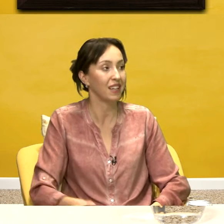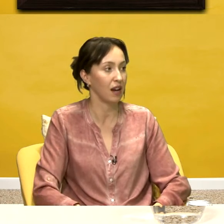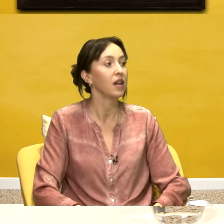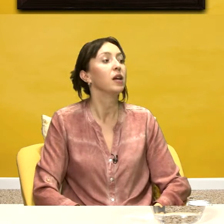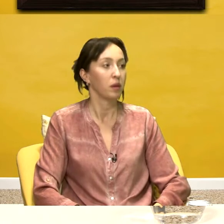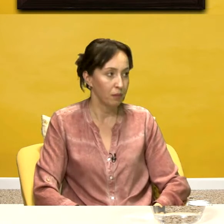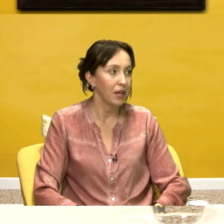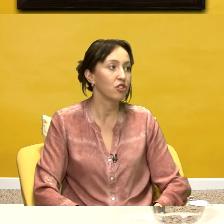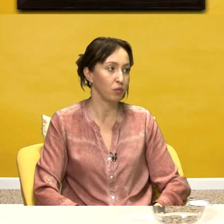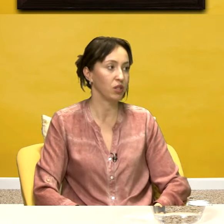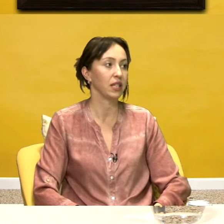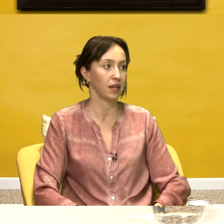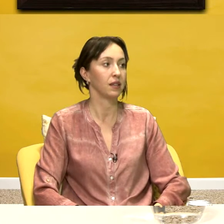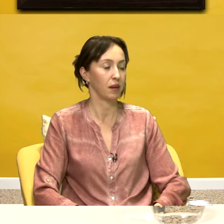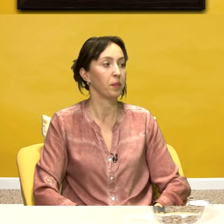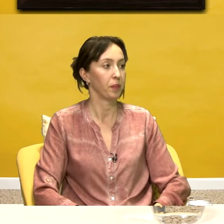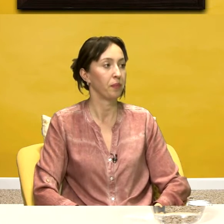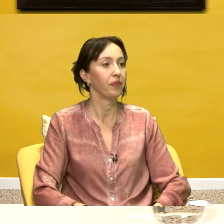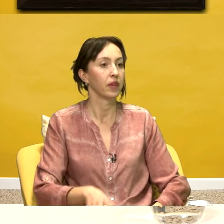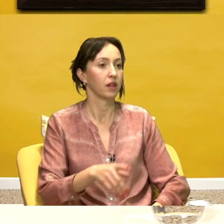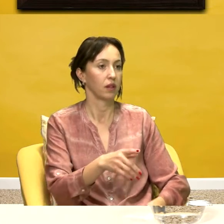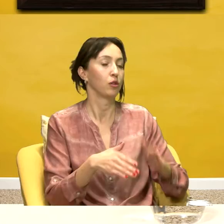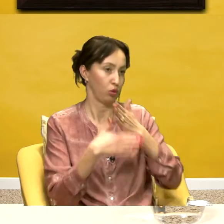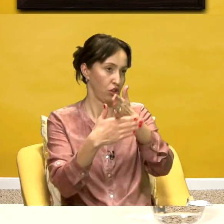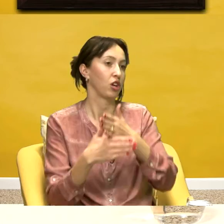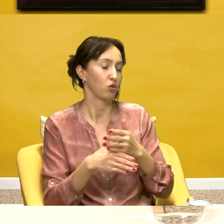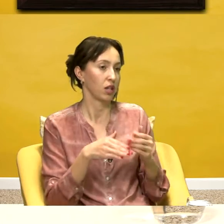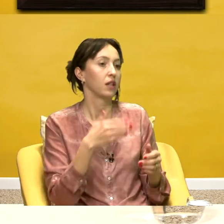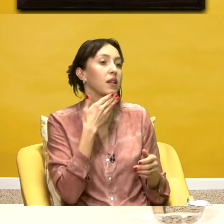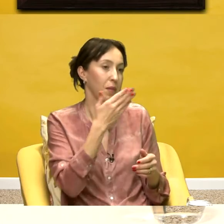merge bunica. Merg bunicii. Merge bunica, da.